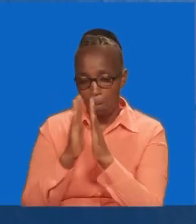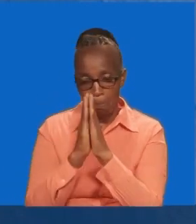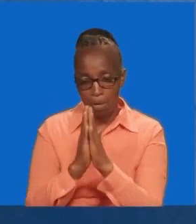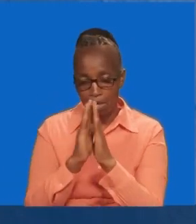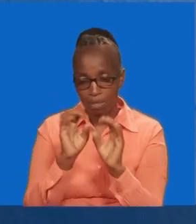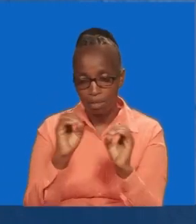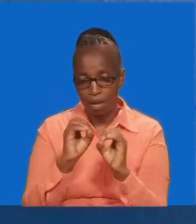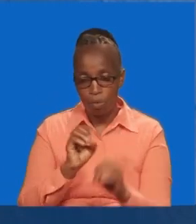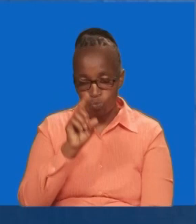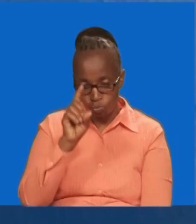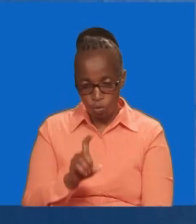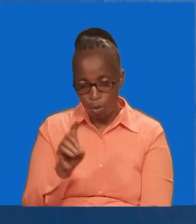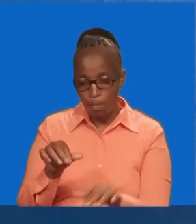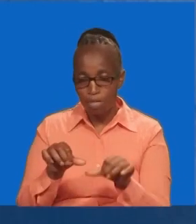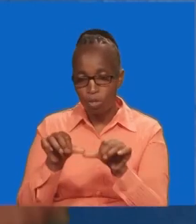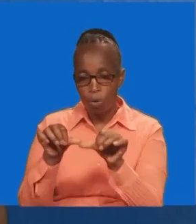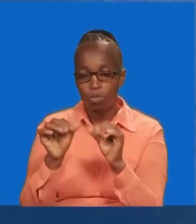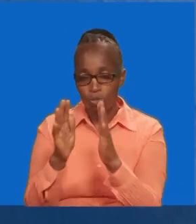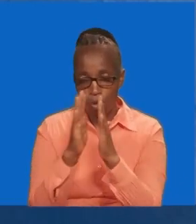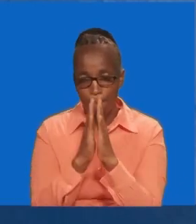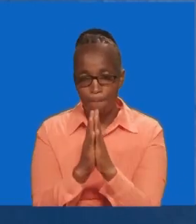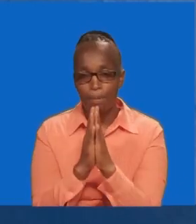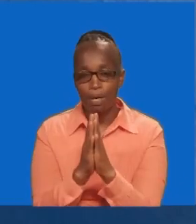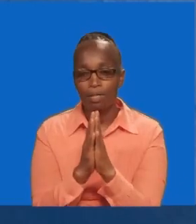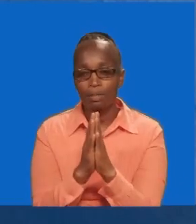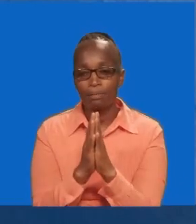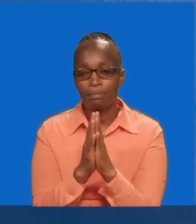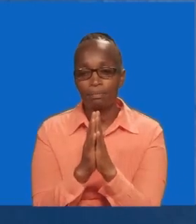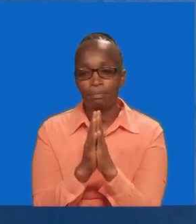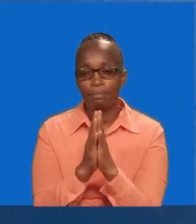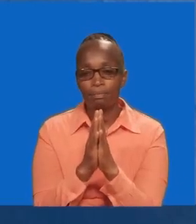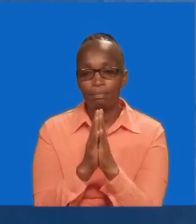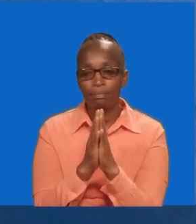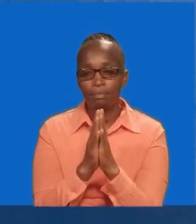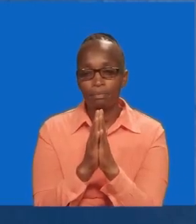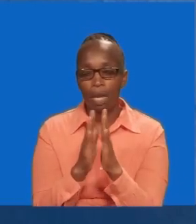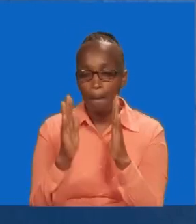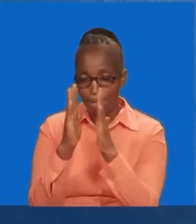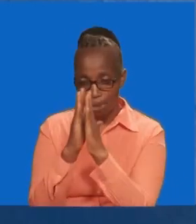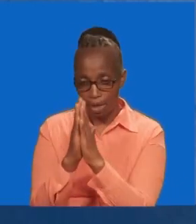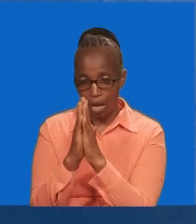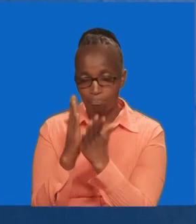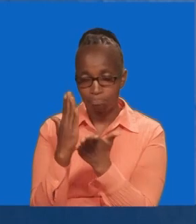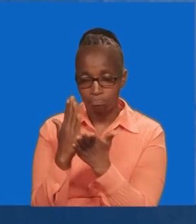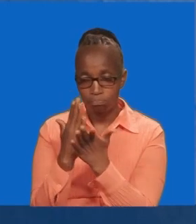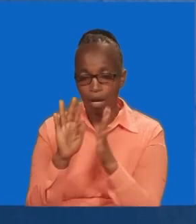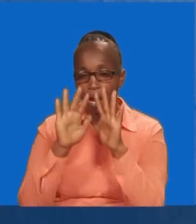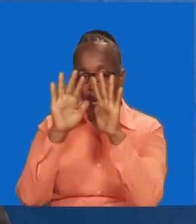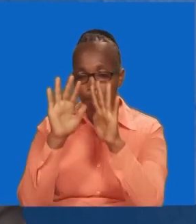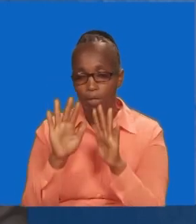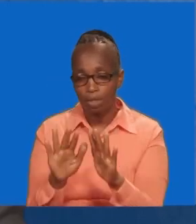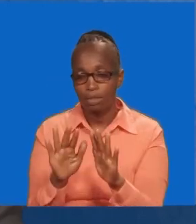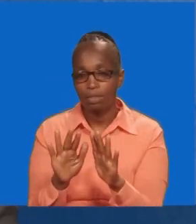Tusikome kuomba. Tusikome kuomba. Kwa hivyo maombi ni jambo la maana